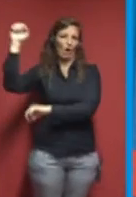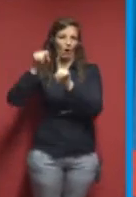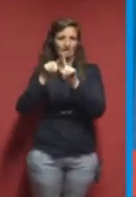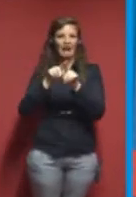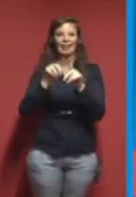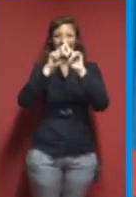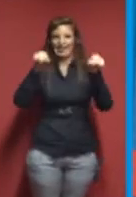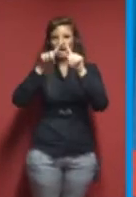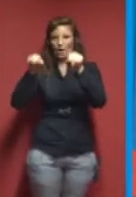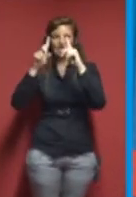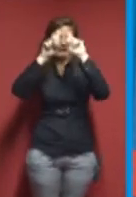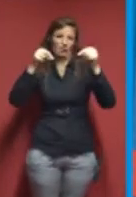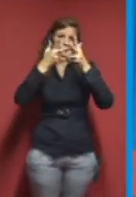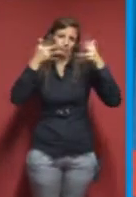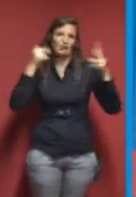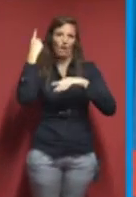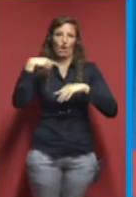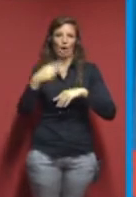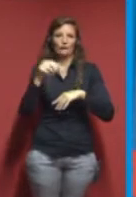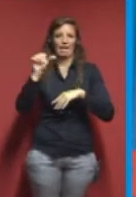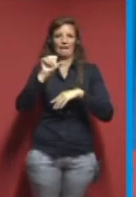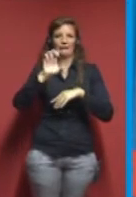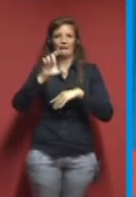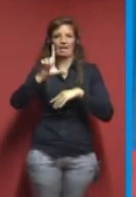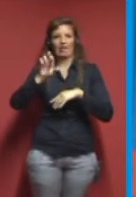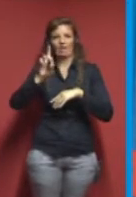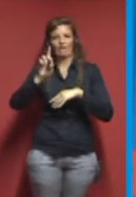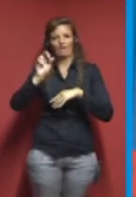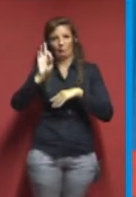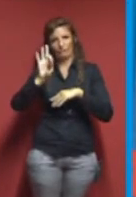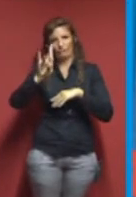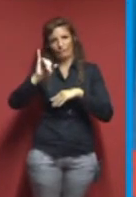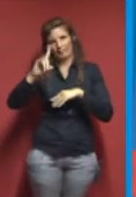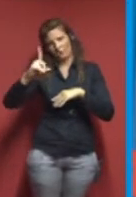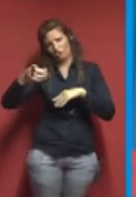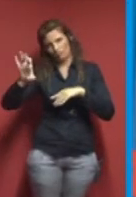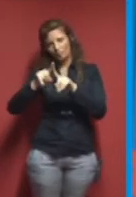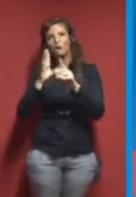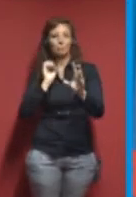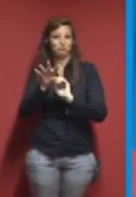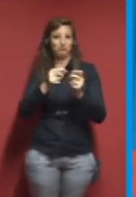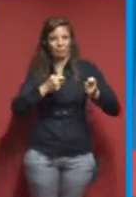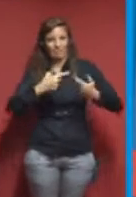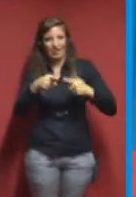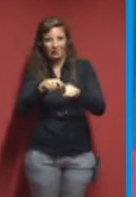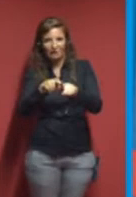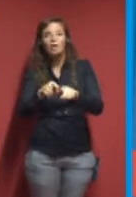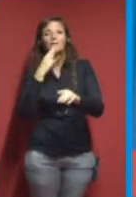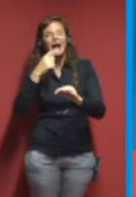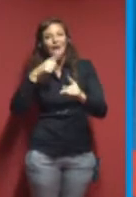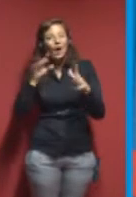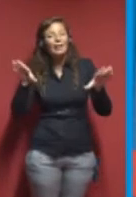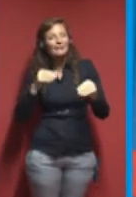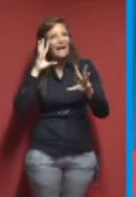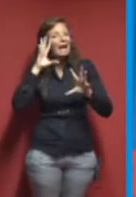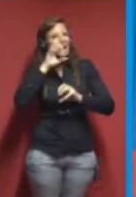grandissimo negozio a londra un anno fa comunque stiamo imparando quello che vuole la gente è